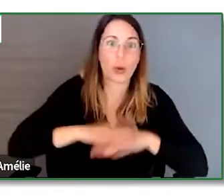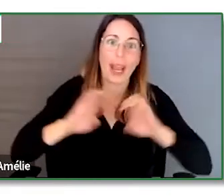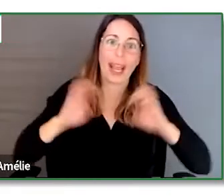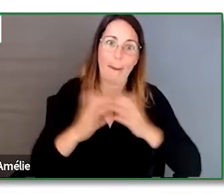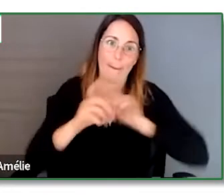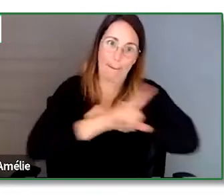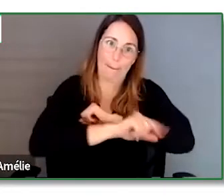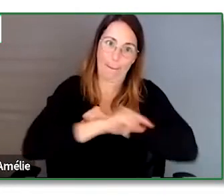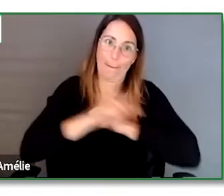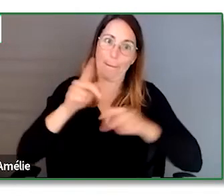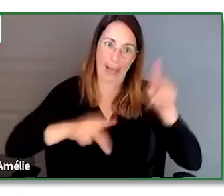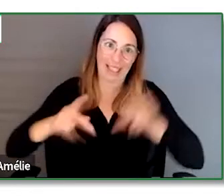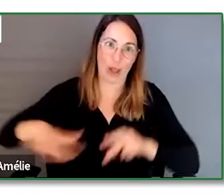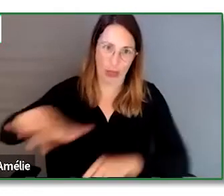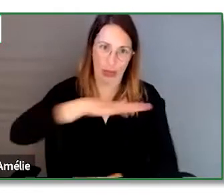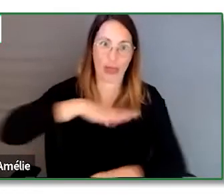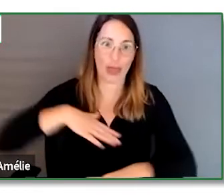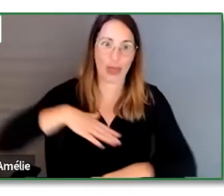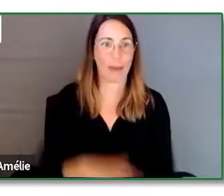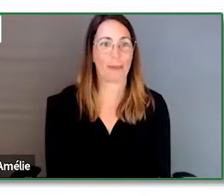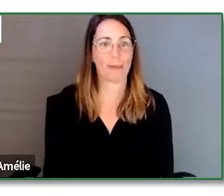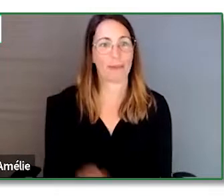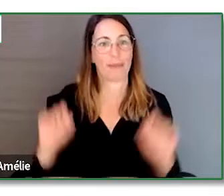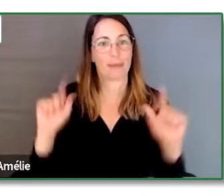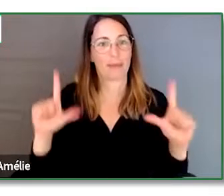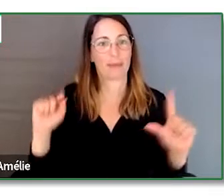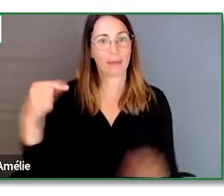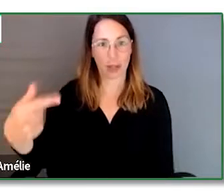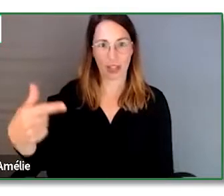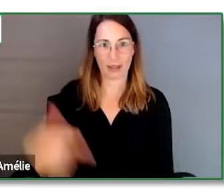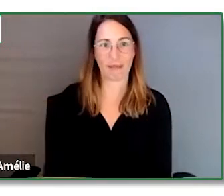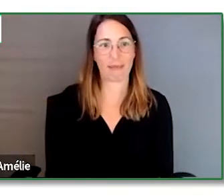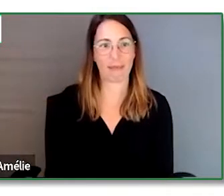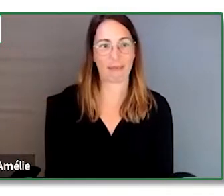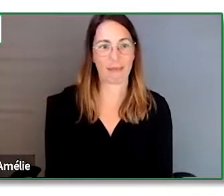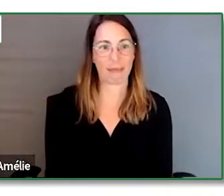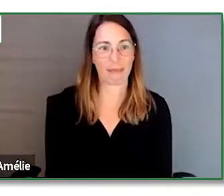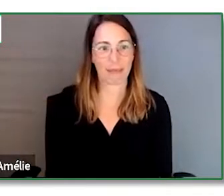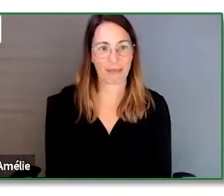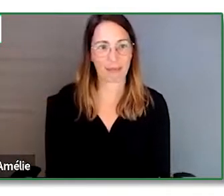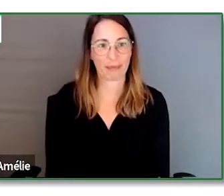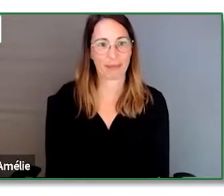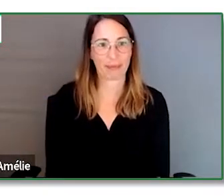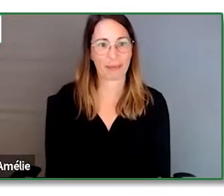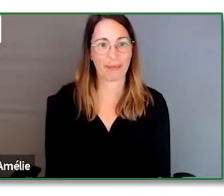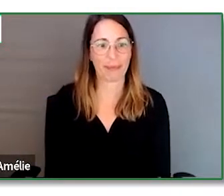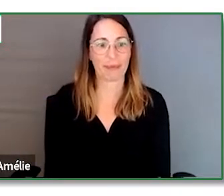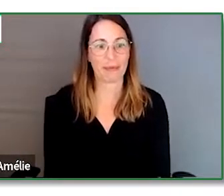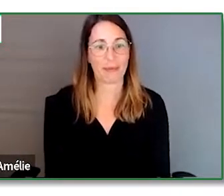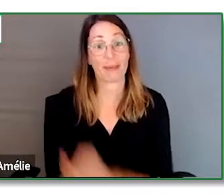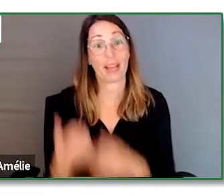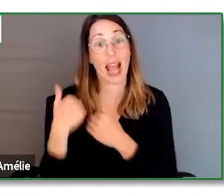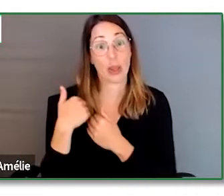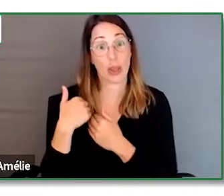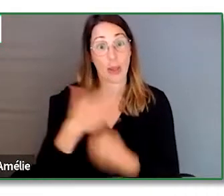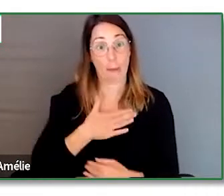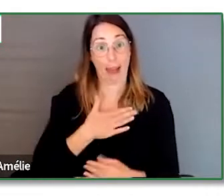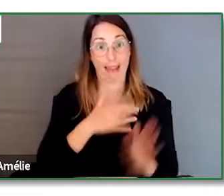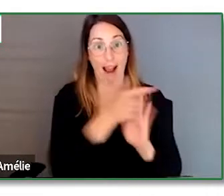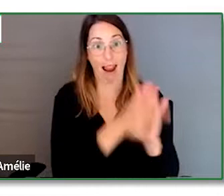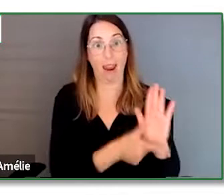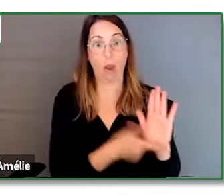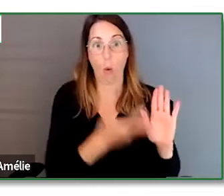Next slide. Merci. Donc, notre mandat législatif est de deux côtés. Je vais vous le